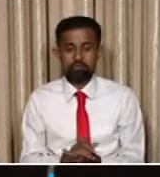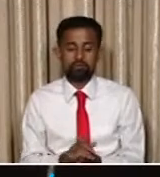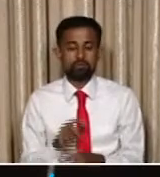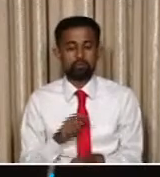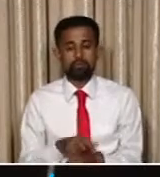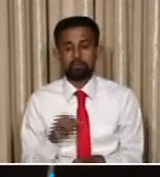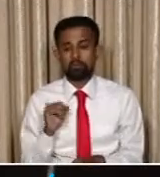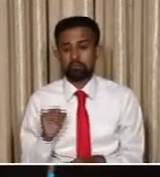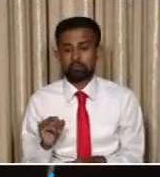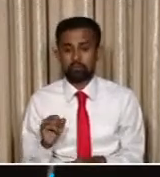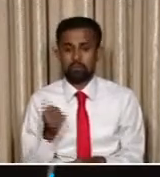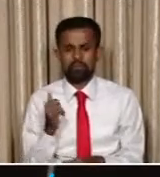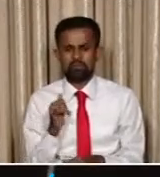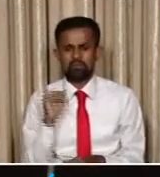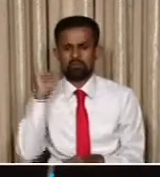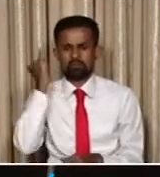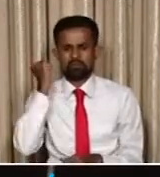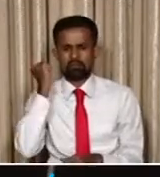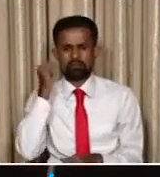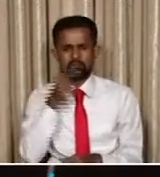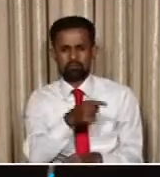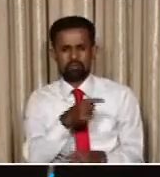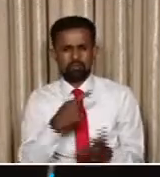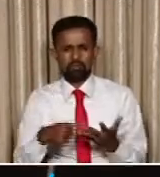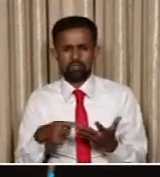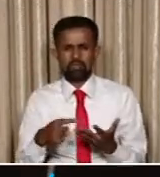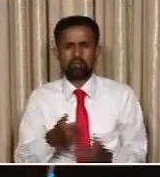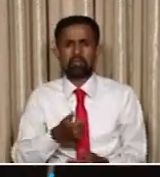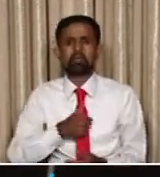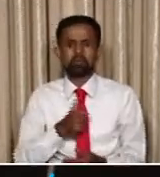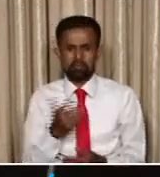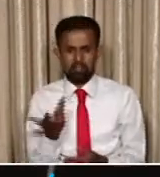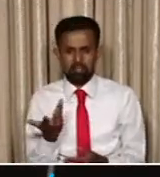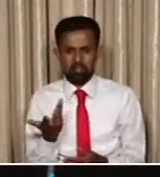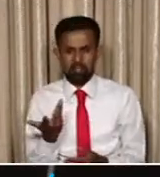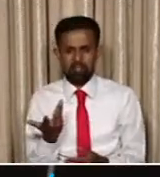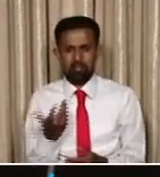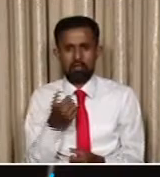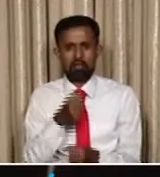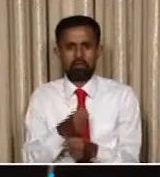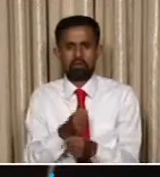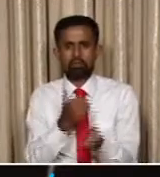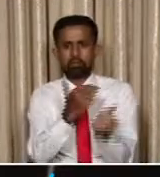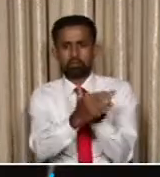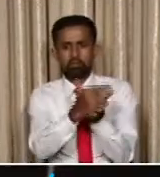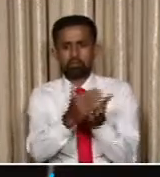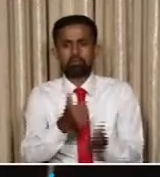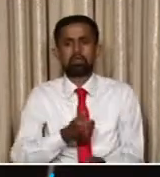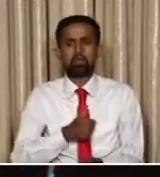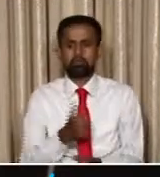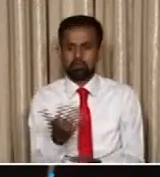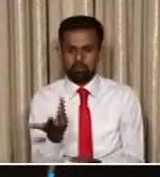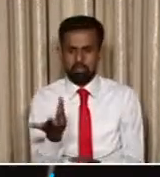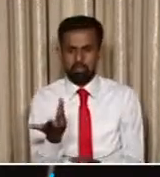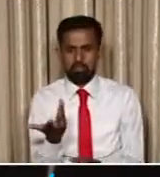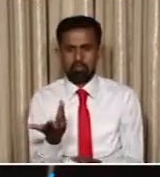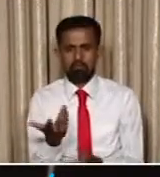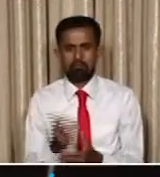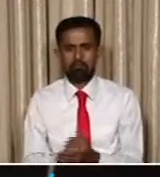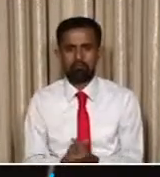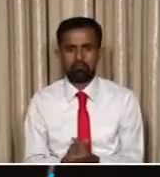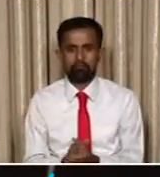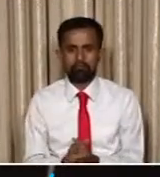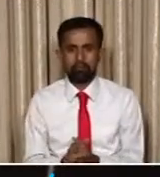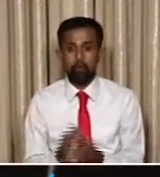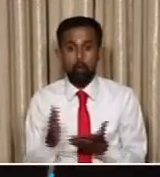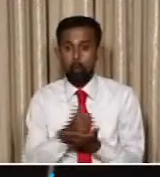අවාසනාවකට සමහර නිලධාරි මේ වගේ දේවල් කරන්න කැමති නැහැ රජයකට සහයෝගය දෙන්න කැමති නැහැ සමහර නිලධාරි